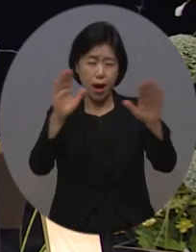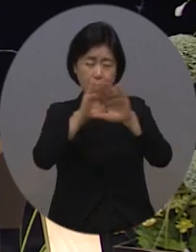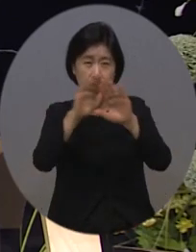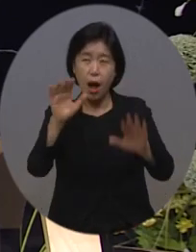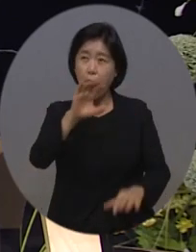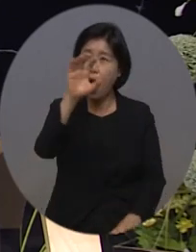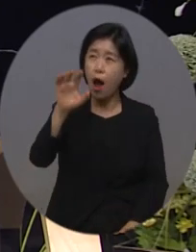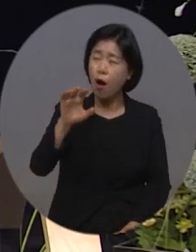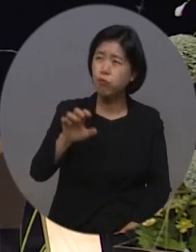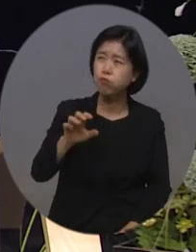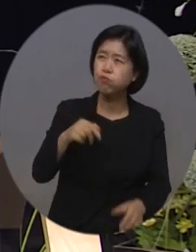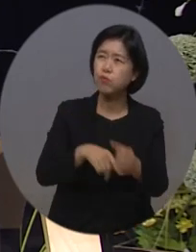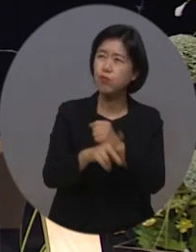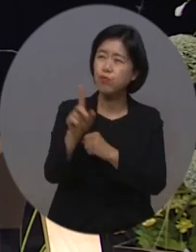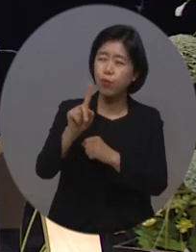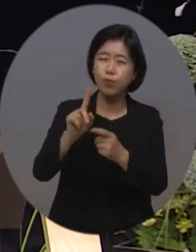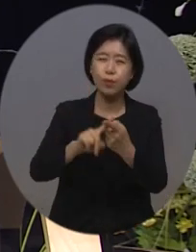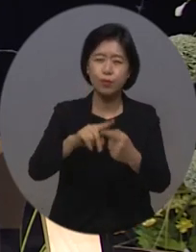까닭을 궁금해하기 위해,